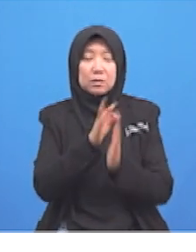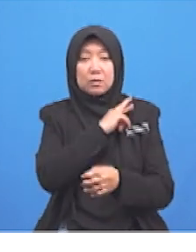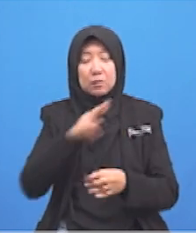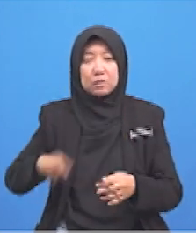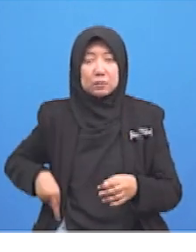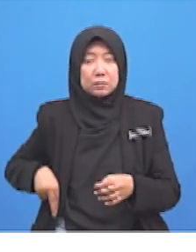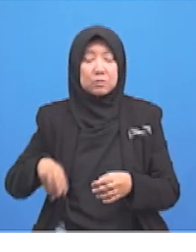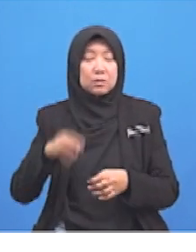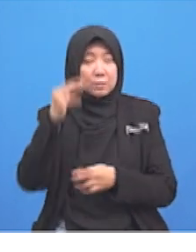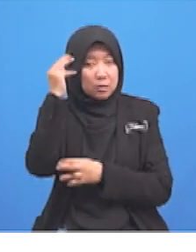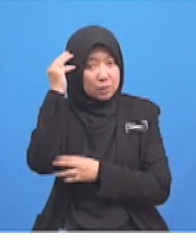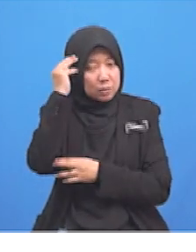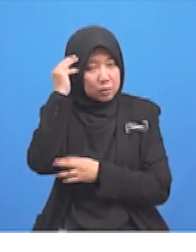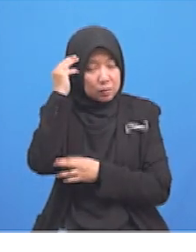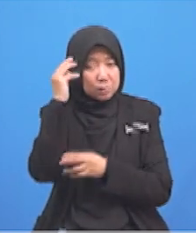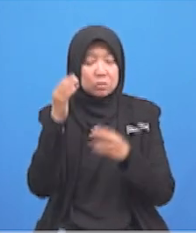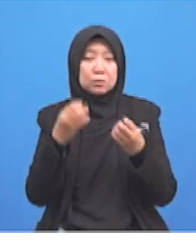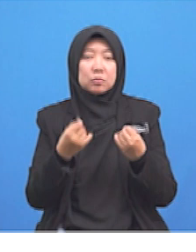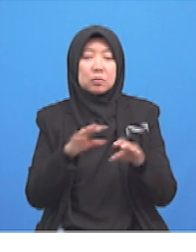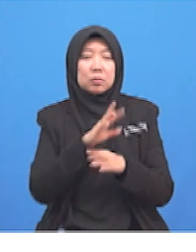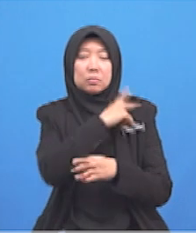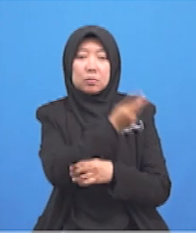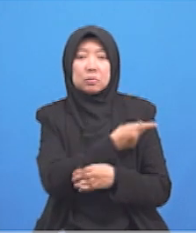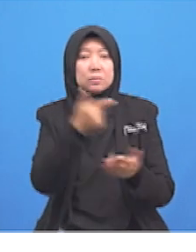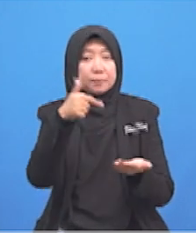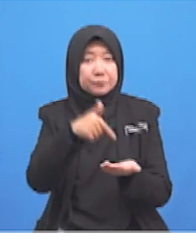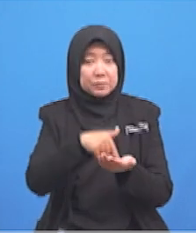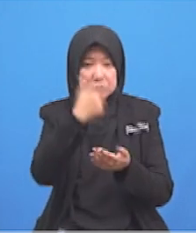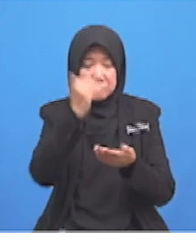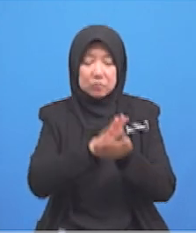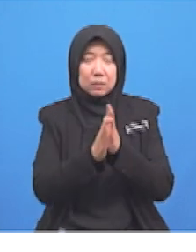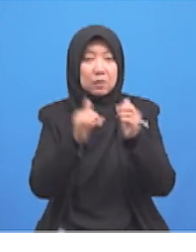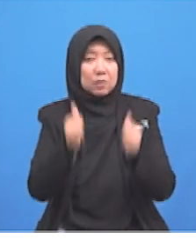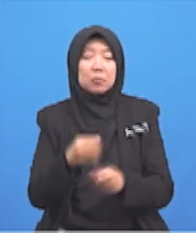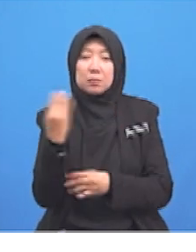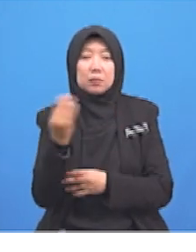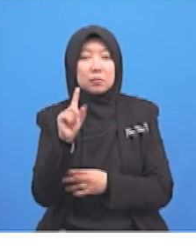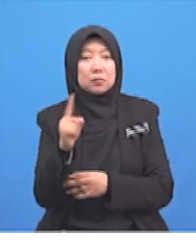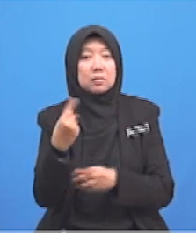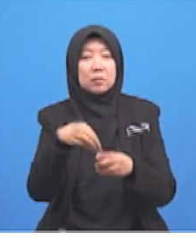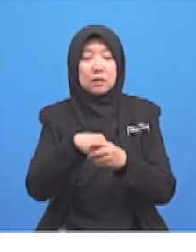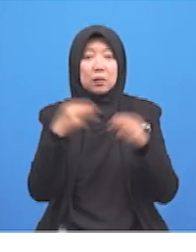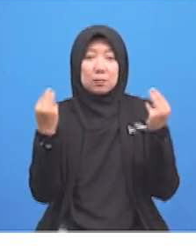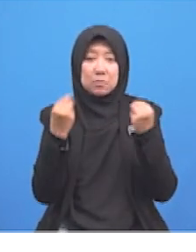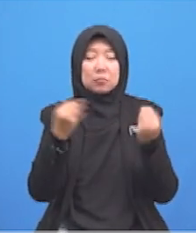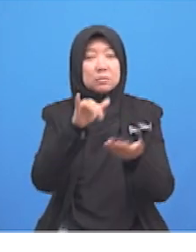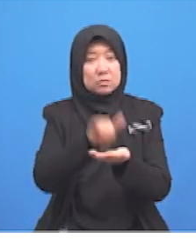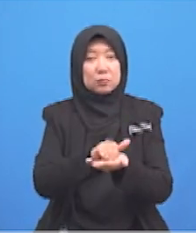Raja-Raja Melayu terjejas kerana dijadikan sebagai ahli biasa saja dalam majlis